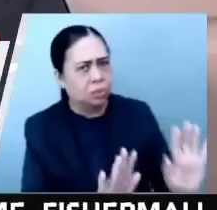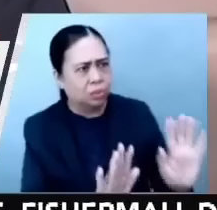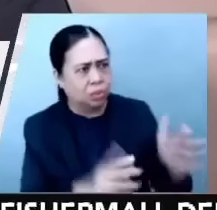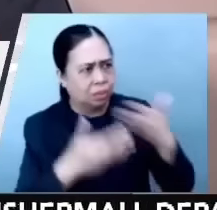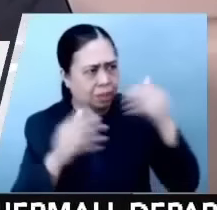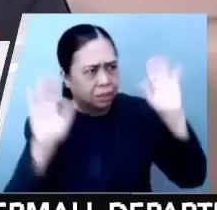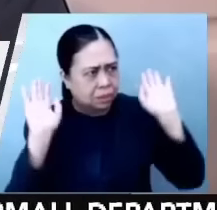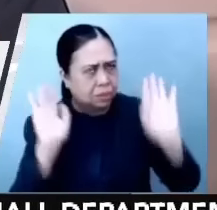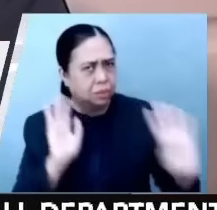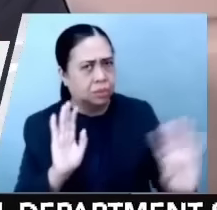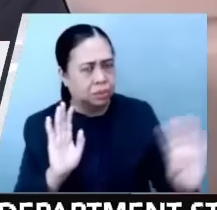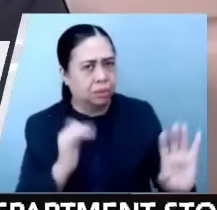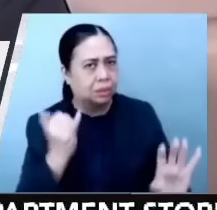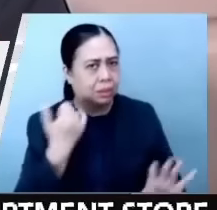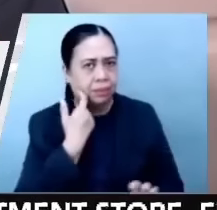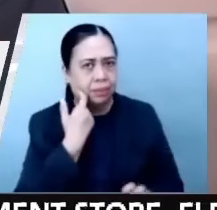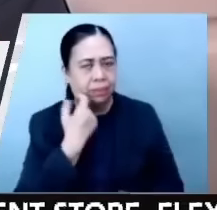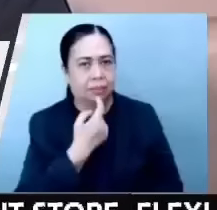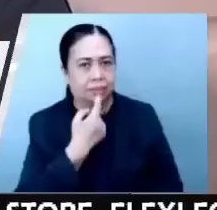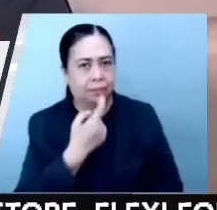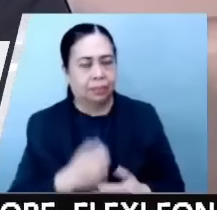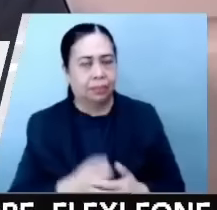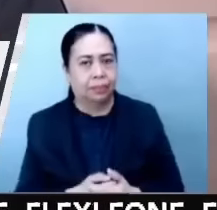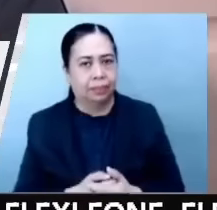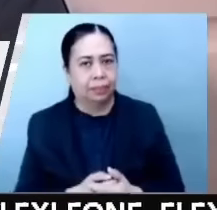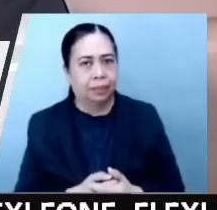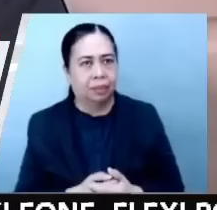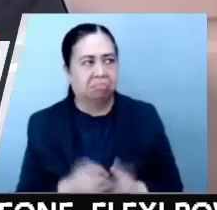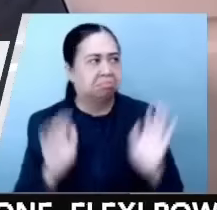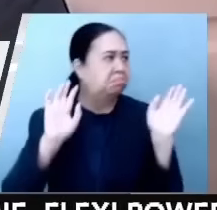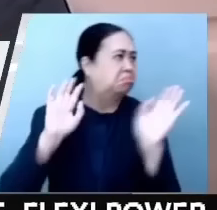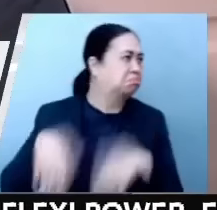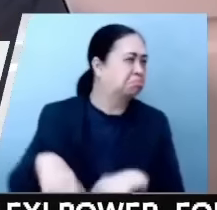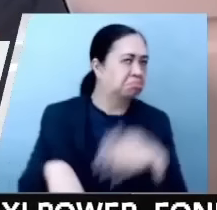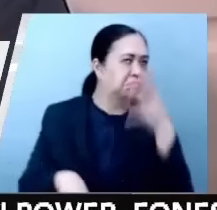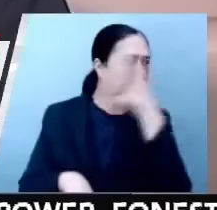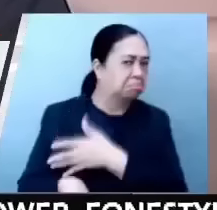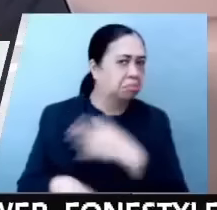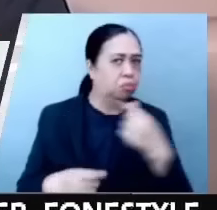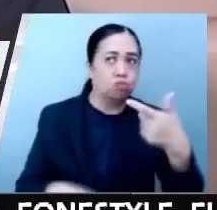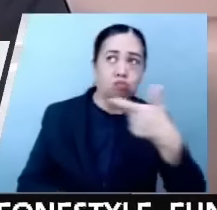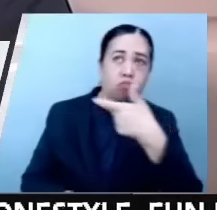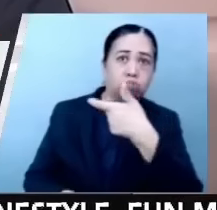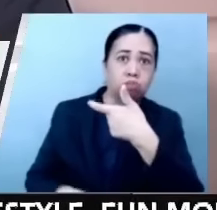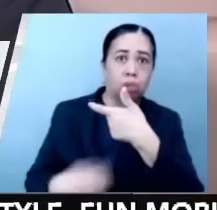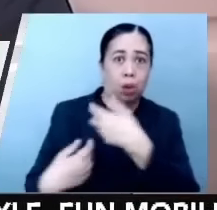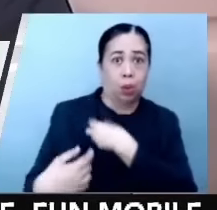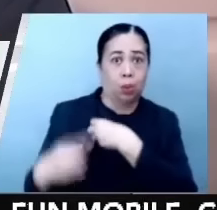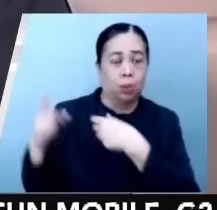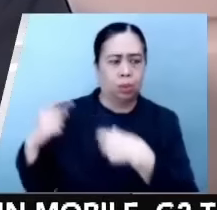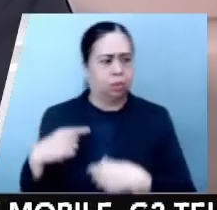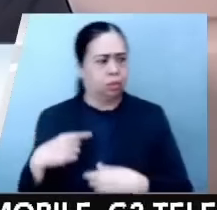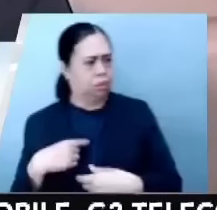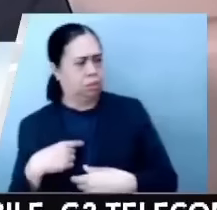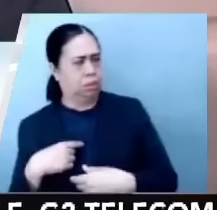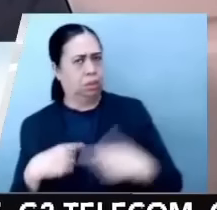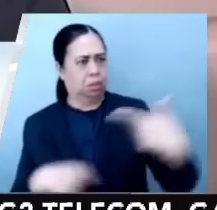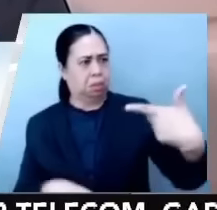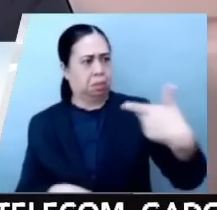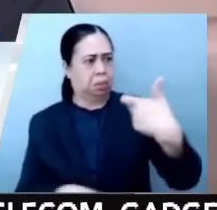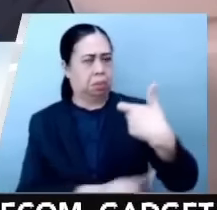katulad ng nabanggit ko ah kinipit balikat lamang. Tinutukan yung pulis natin at ah kinalbit niya yung baril niya.